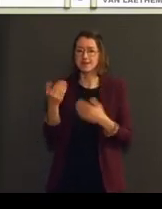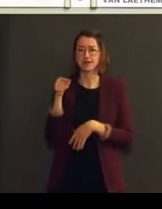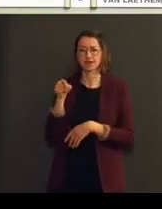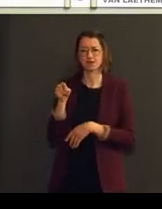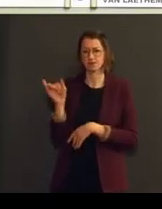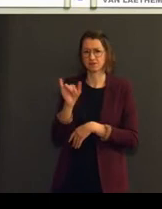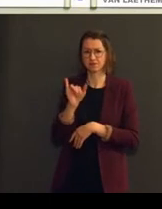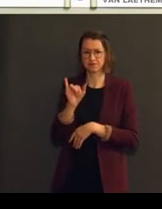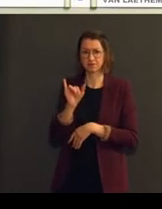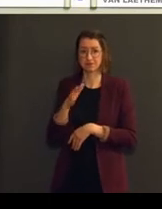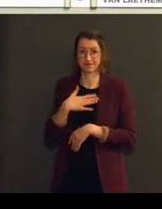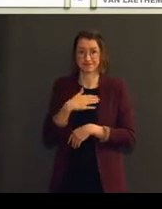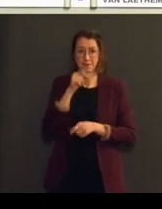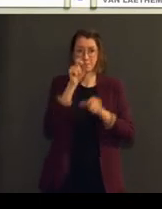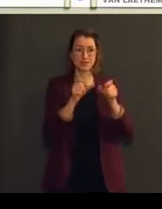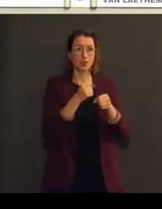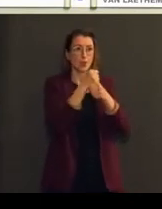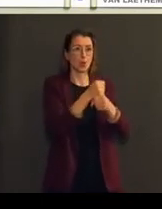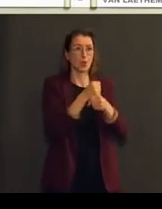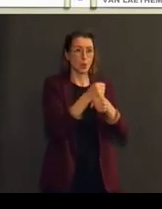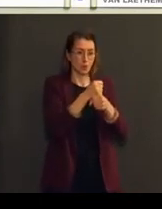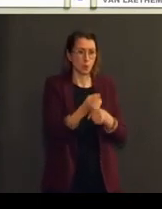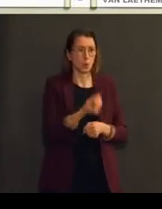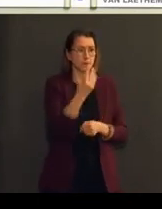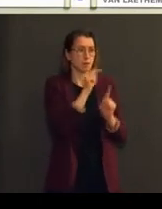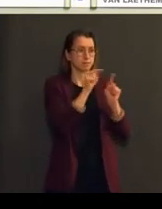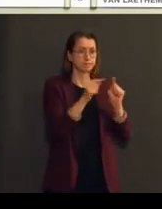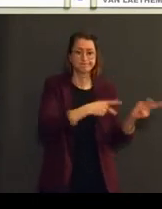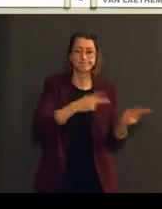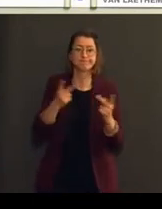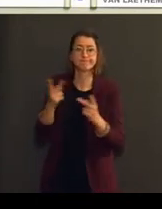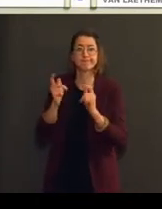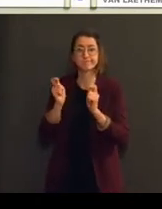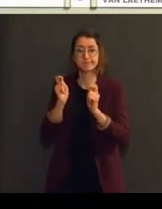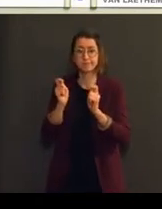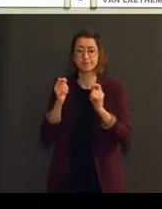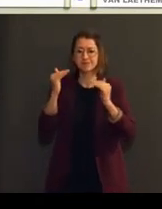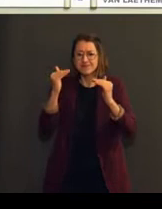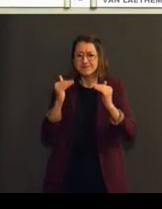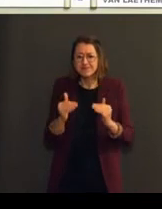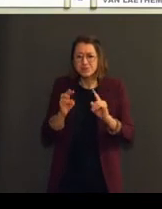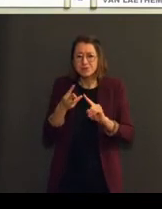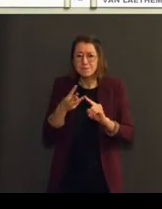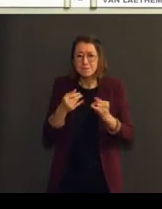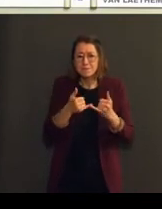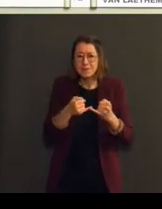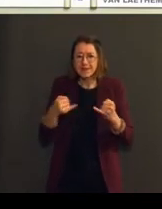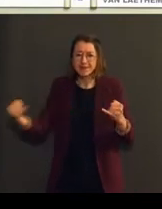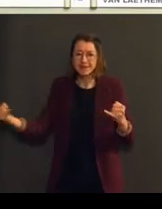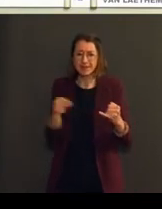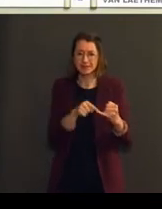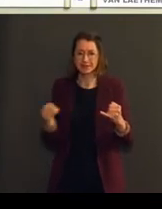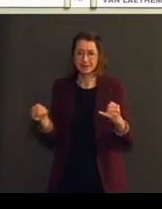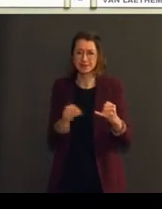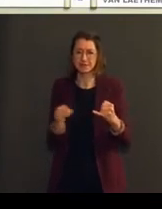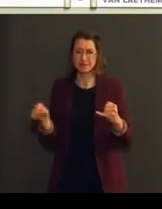en provenance des maisons de repos et de soins. Et vous voyez la ligne du bas qui est le nombre total de patients venant des maisons de repos et